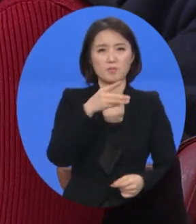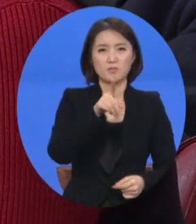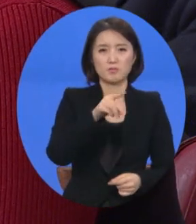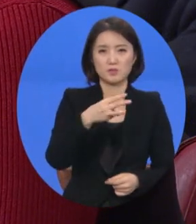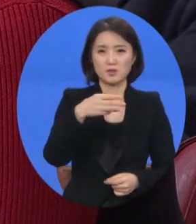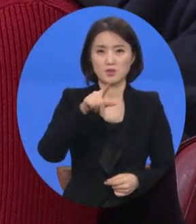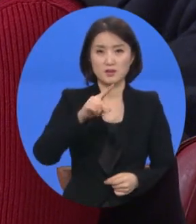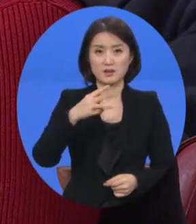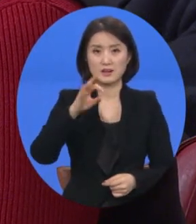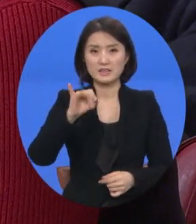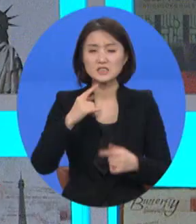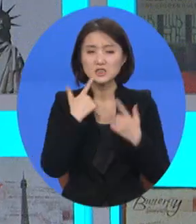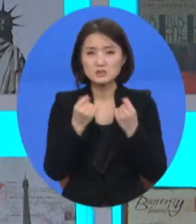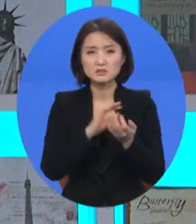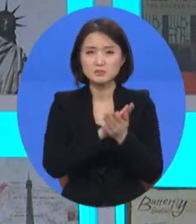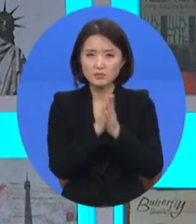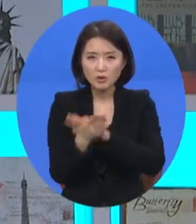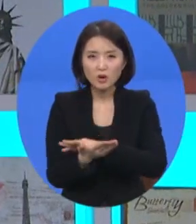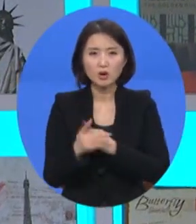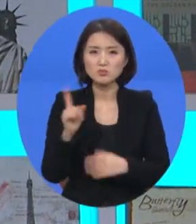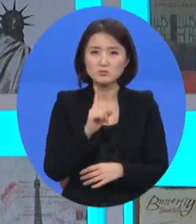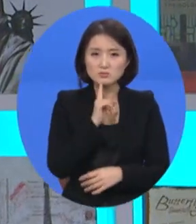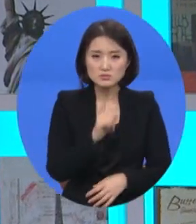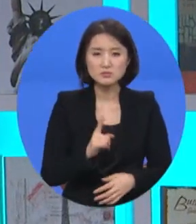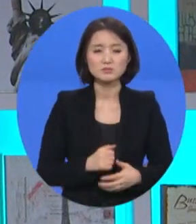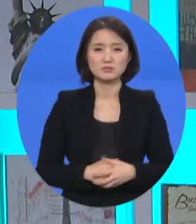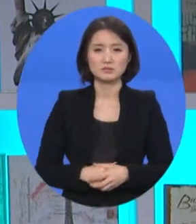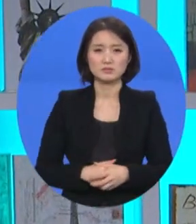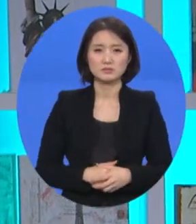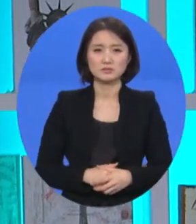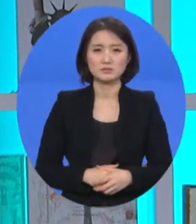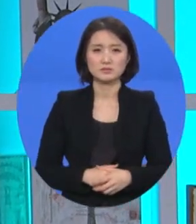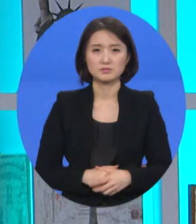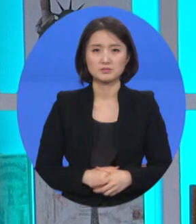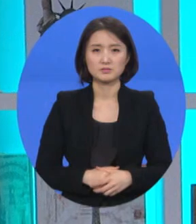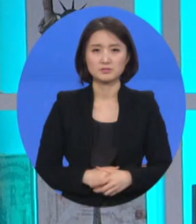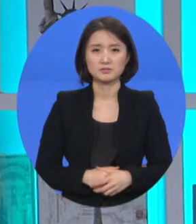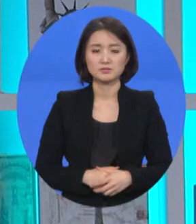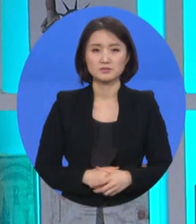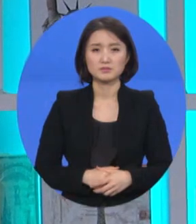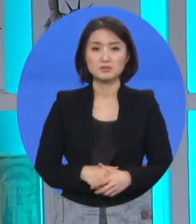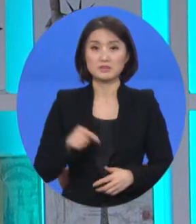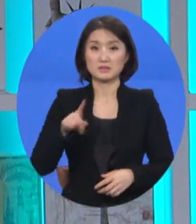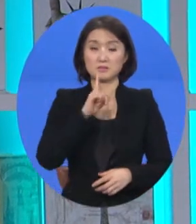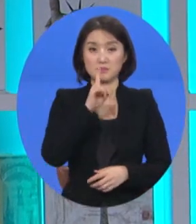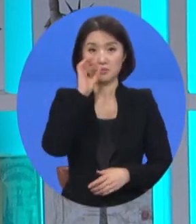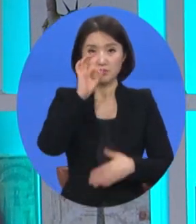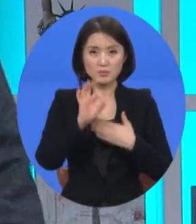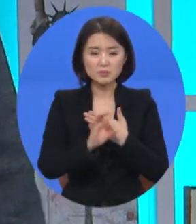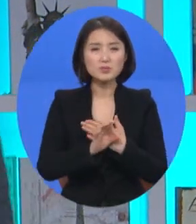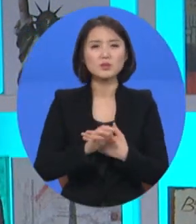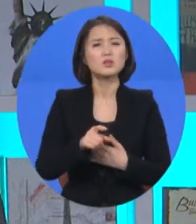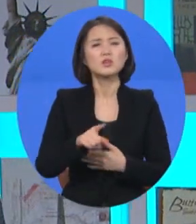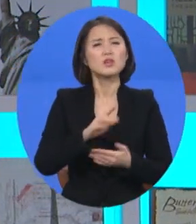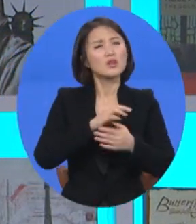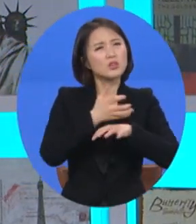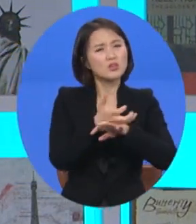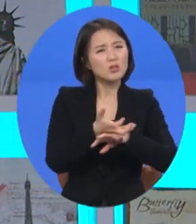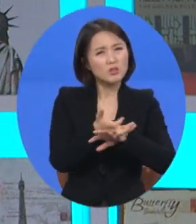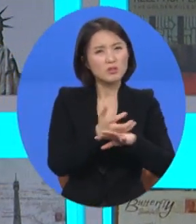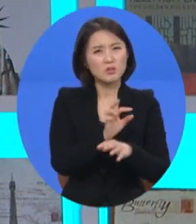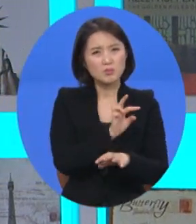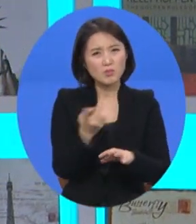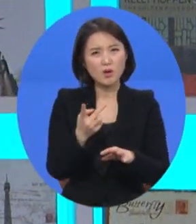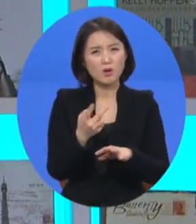호랑이처럼 변하고 군자가 표범처럼 털갈이 아씨 변한다 라는 말 속에 주역이 주장하는 주제는 무엇일까요